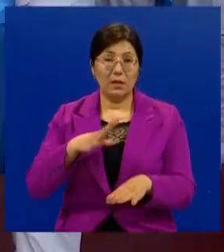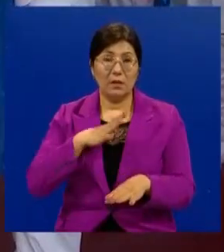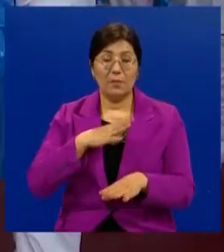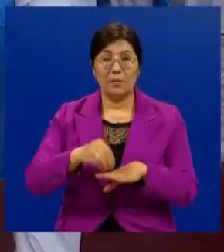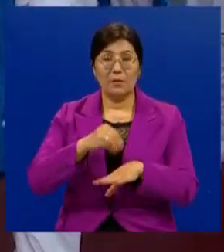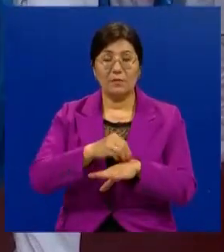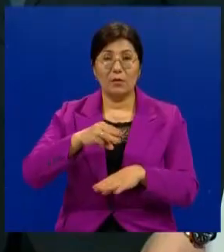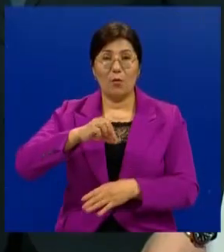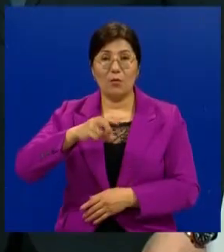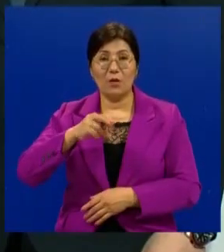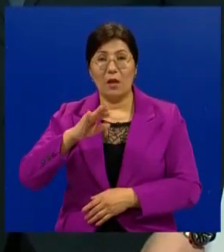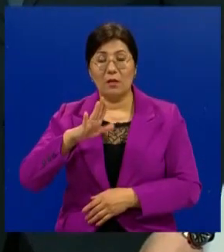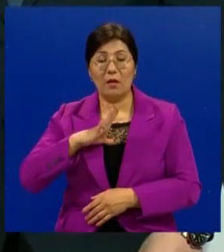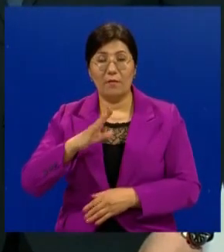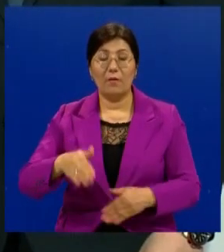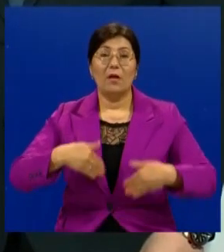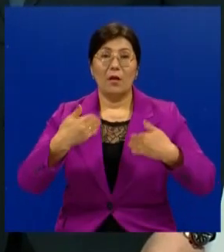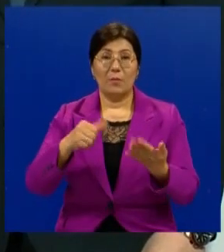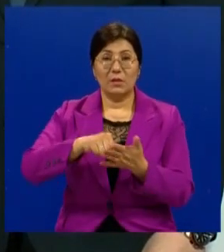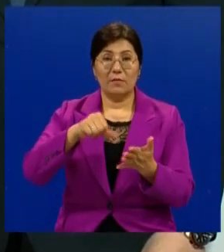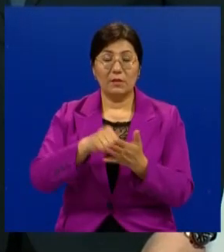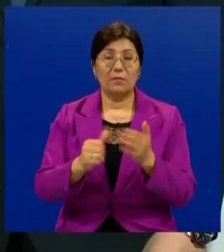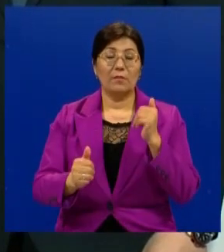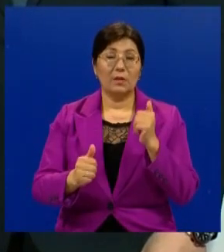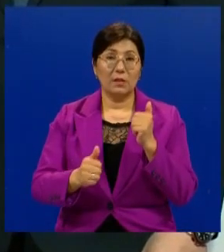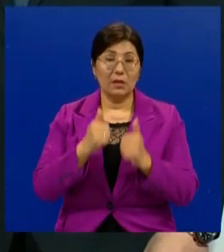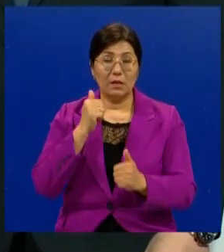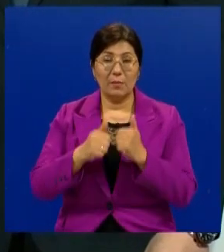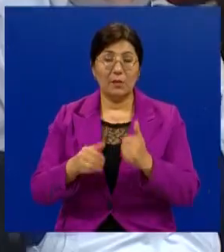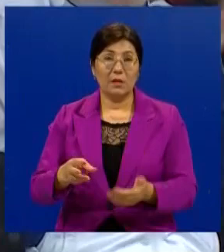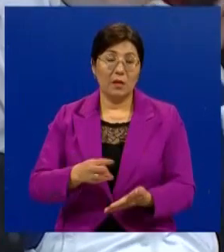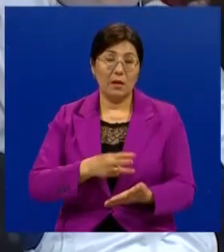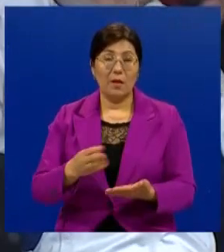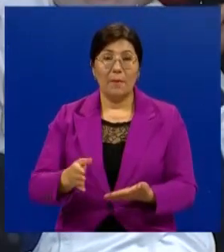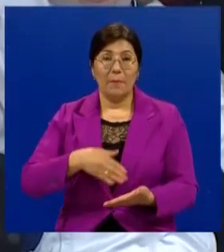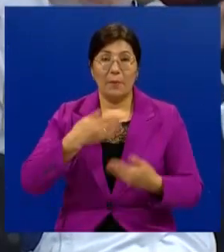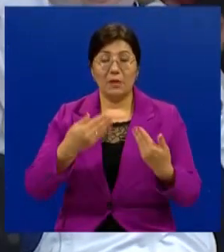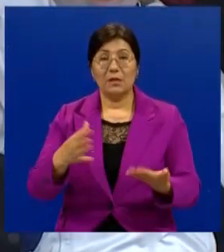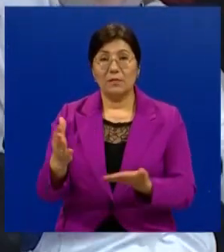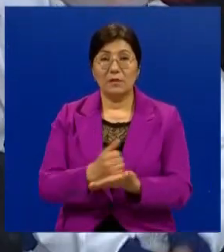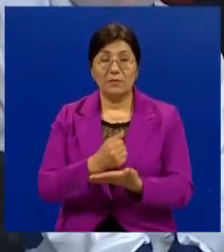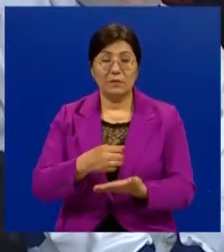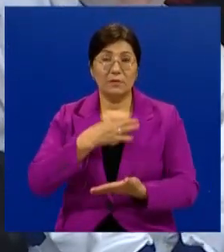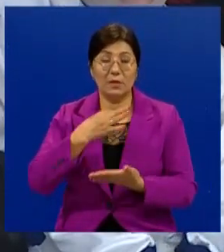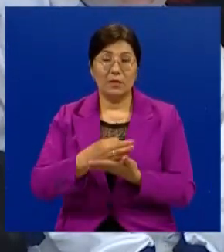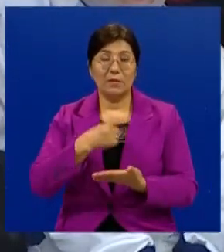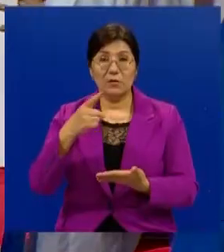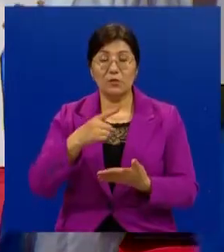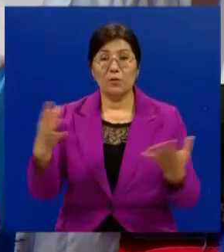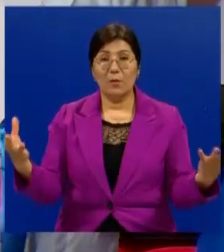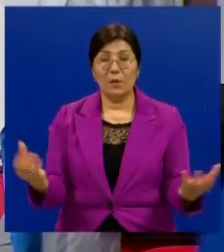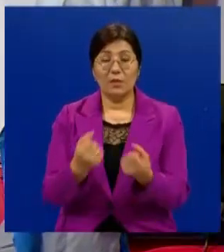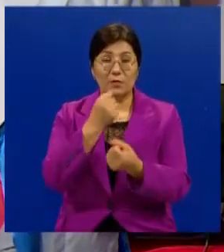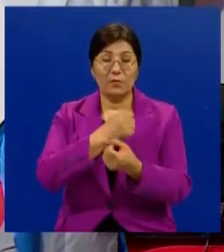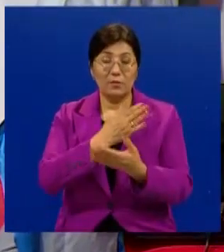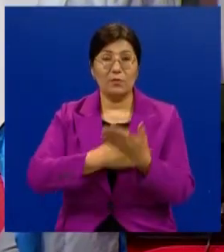области. Ералы Тукжанов поприветствовал участников состязаний, пожелал всем удачи и отметил важность поддержки